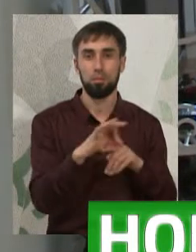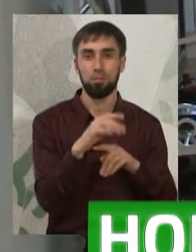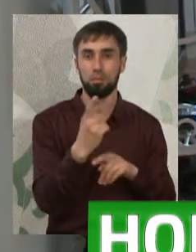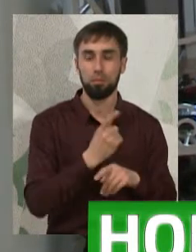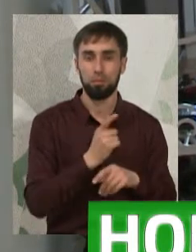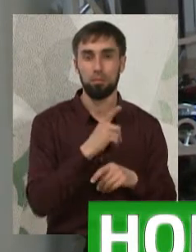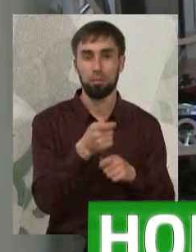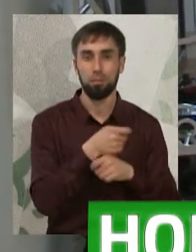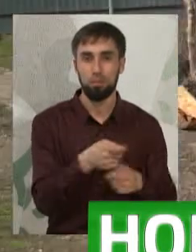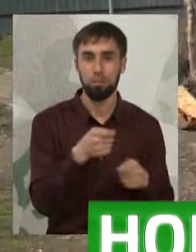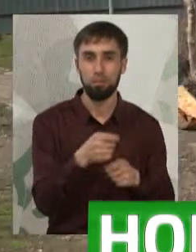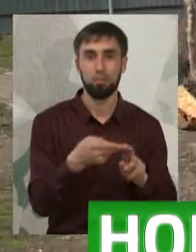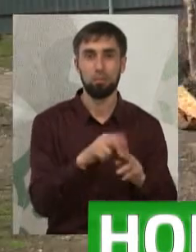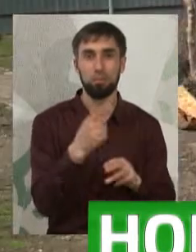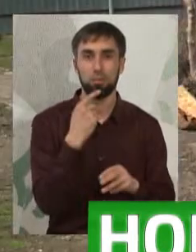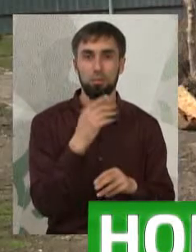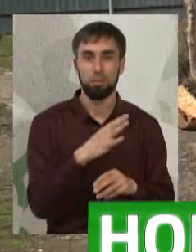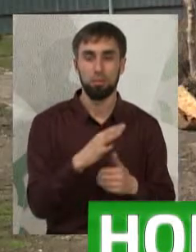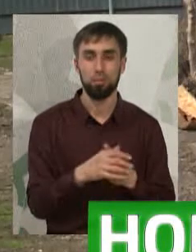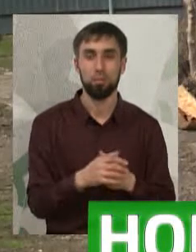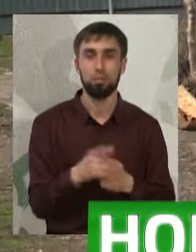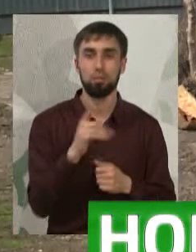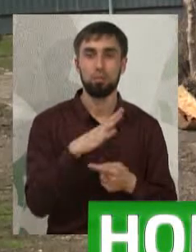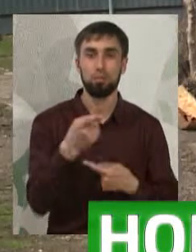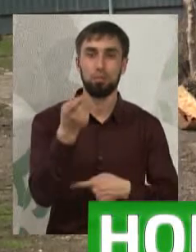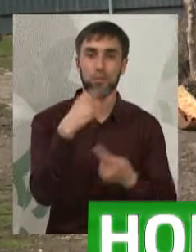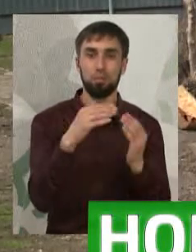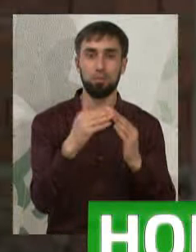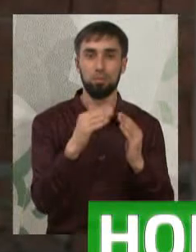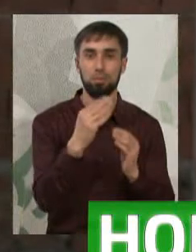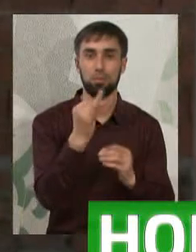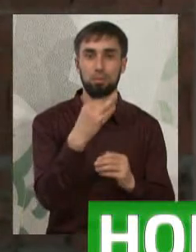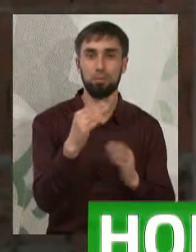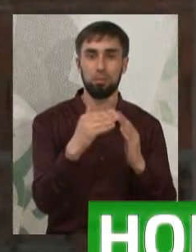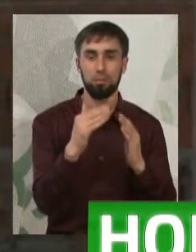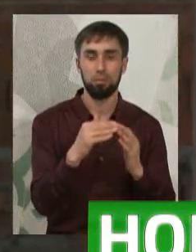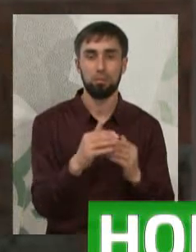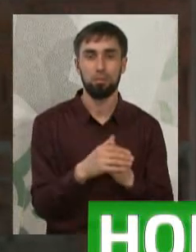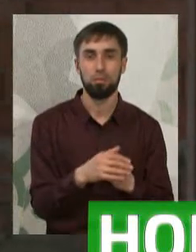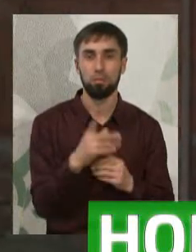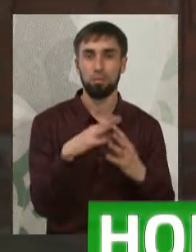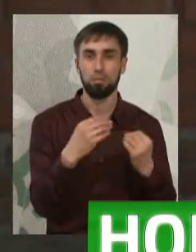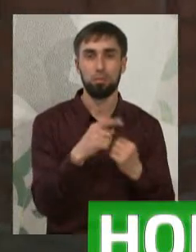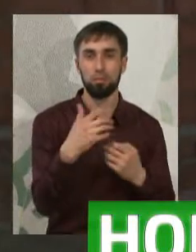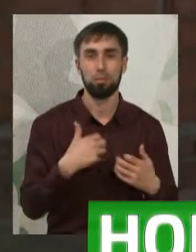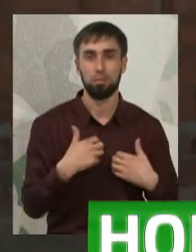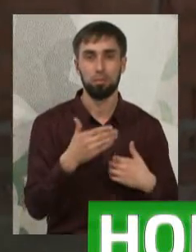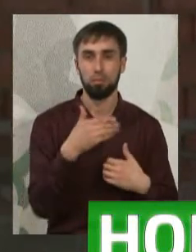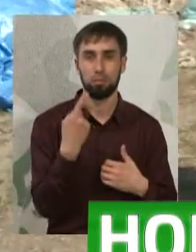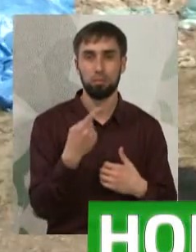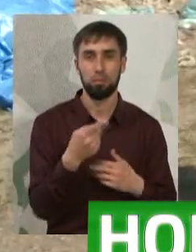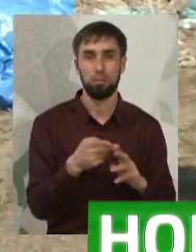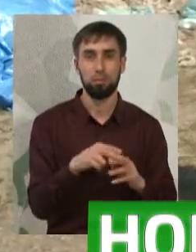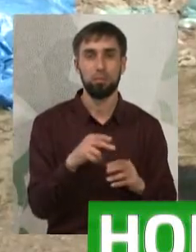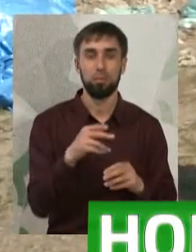которого остались лишь обугленные руины. Восстановить и вернуть сгоревший щитовой дом хозяину семью пока не торопят. И ведь нет худа